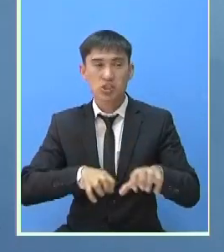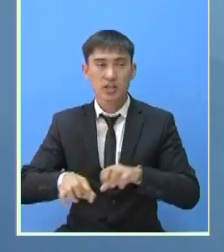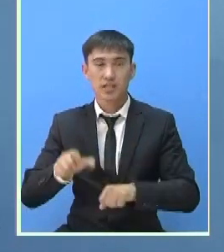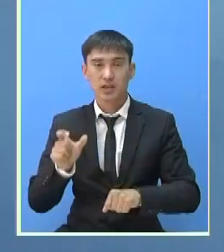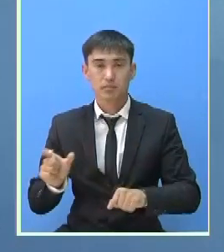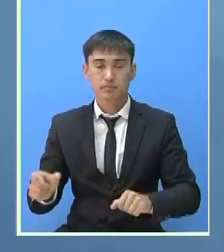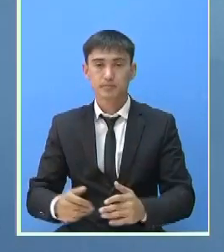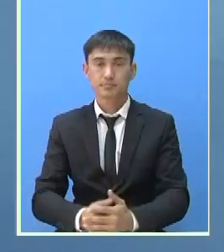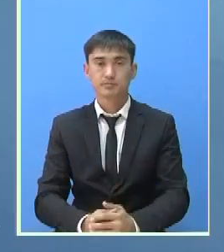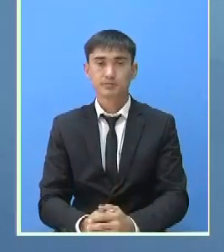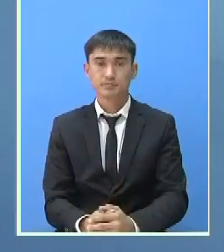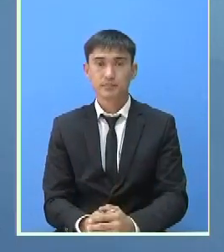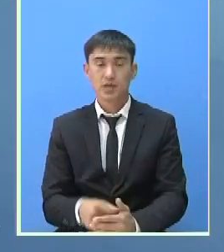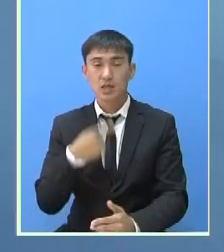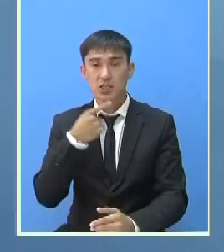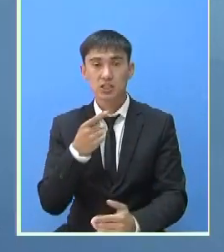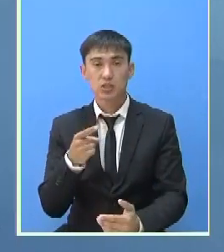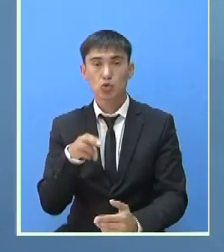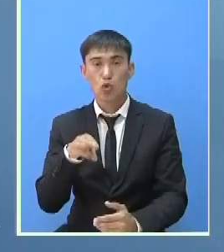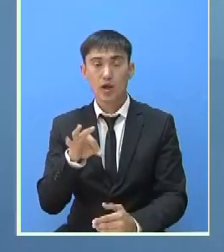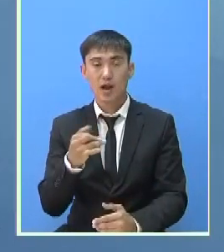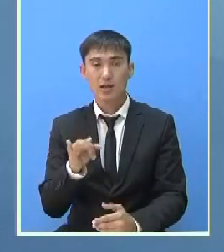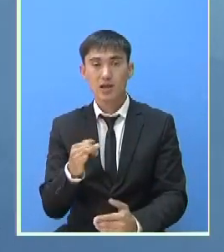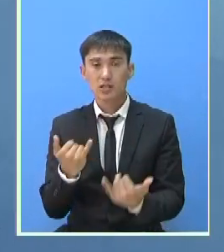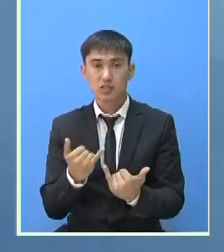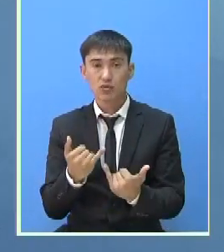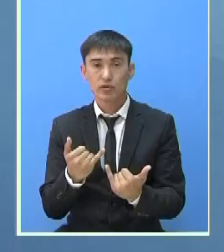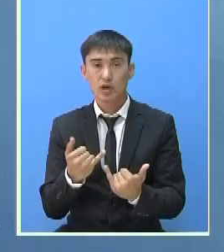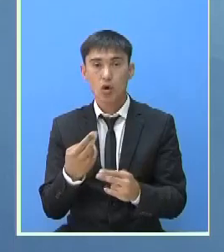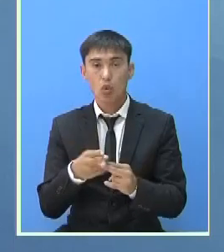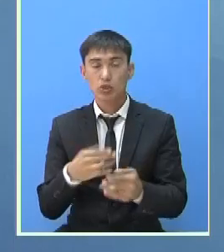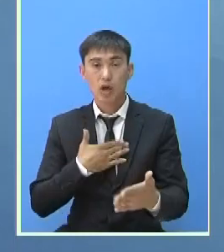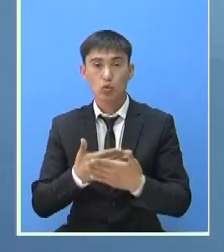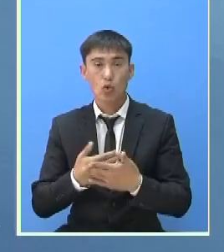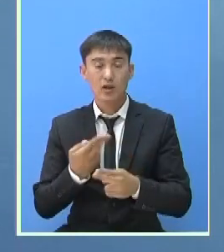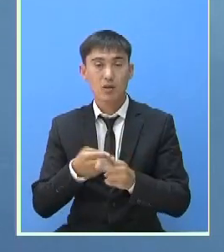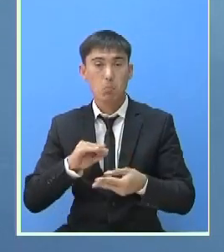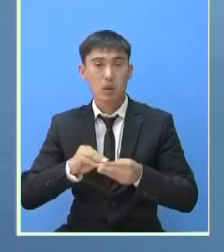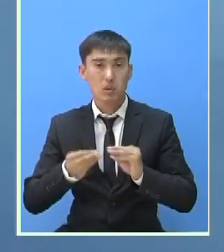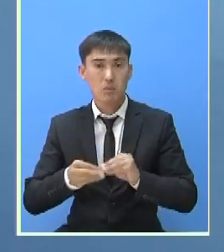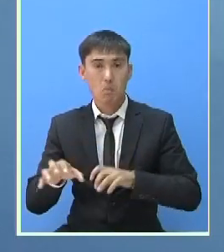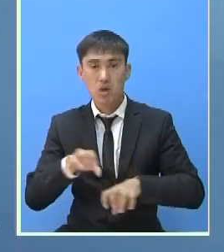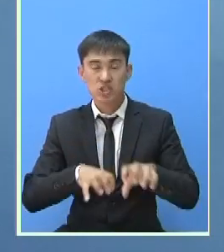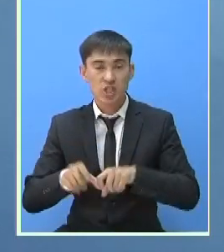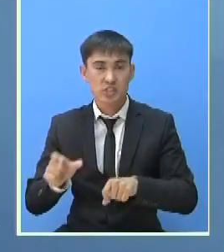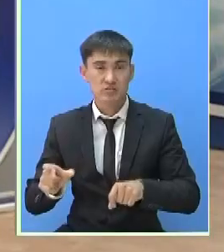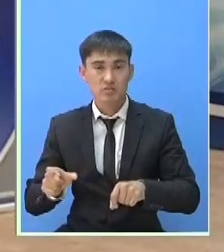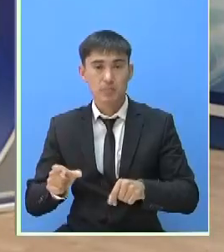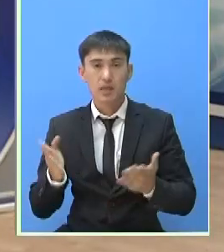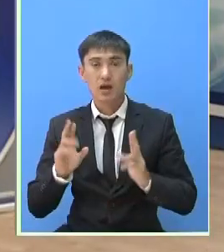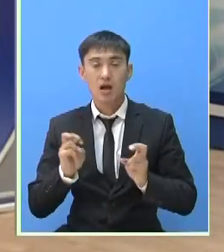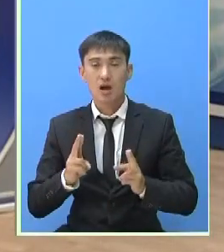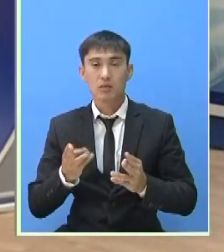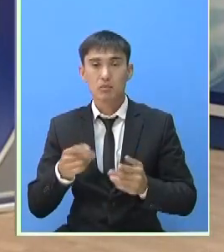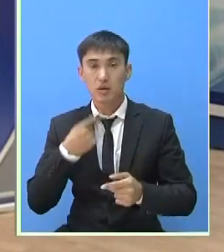мошенникам. Скажите, пожалуйста, Толиугали, сегодня вот очень актуальна эта проблема мошенничества. Как вы вот прокомментируете